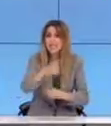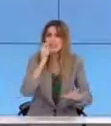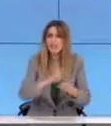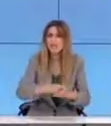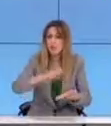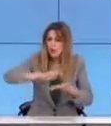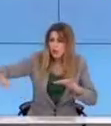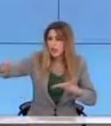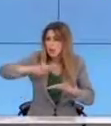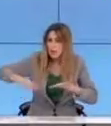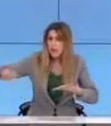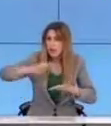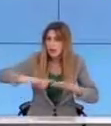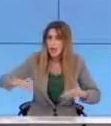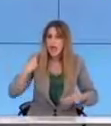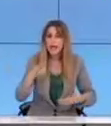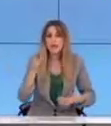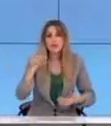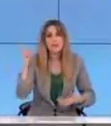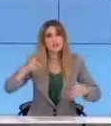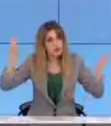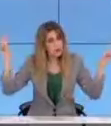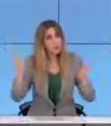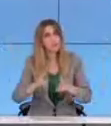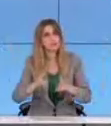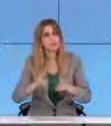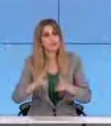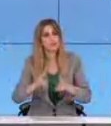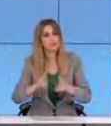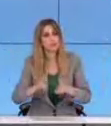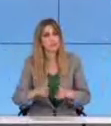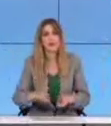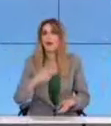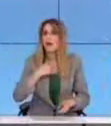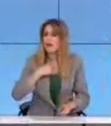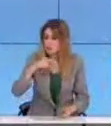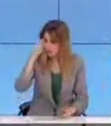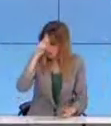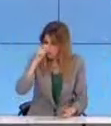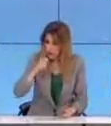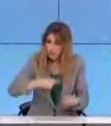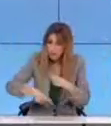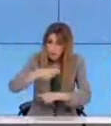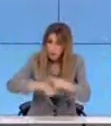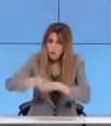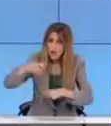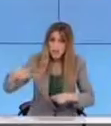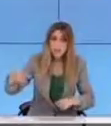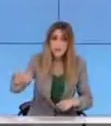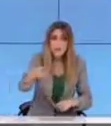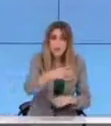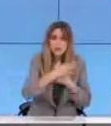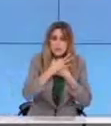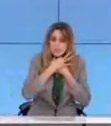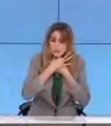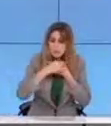Και επίσης, διότι ένα βασικό εργαλείο που στερήθηκε ο κλάδος σας είναι η ρευστότητα, έχουμε ήδη προχωρήσει, έχουμε θεσπίσει την ίδρυση